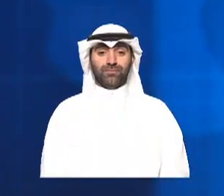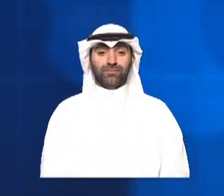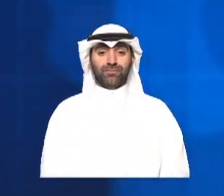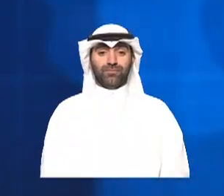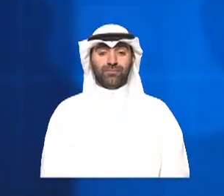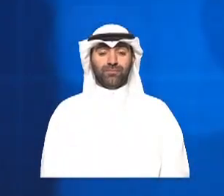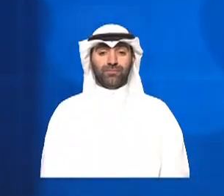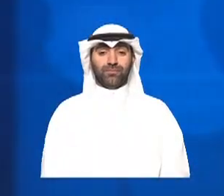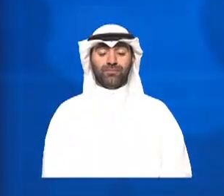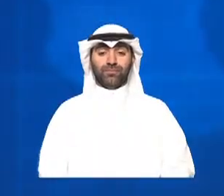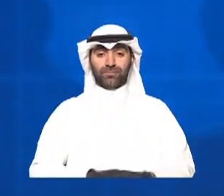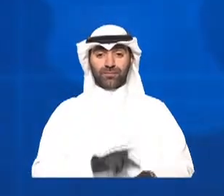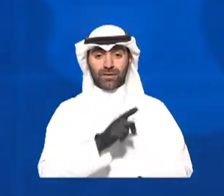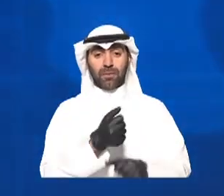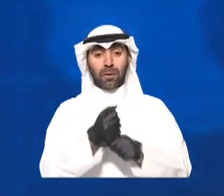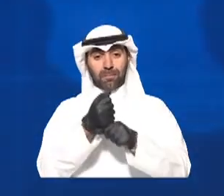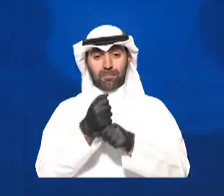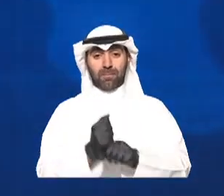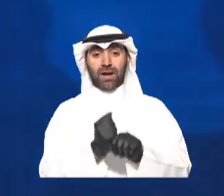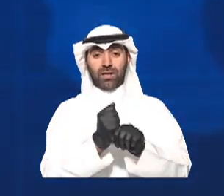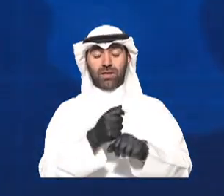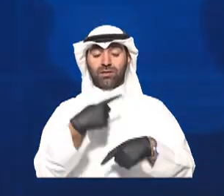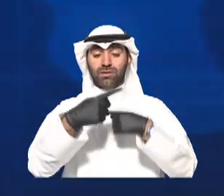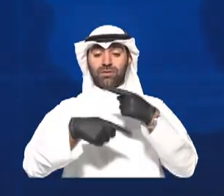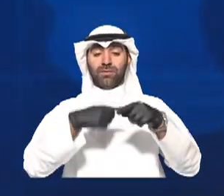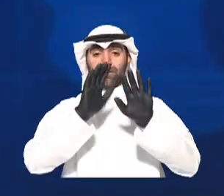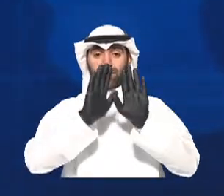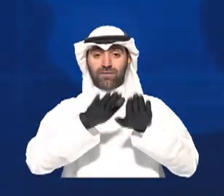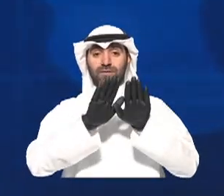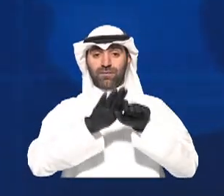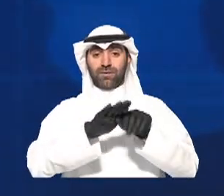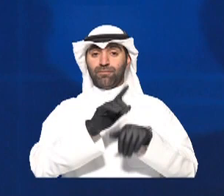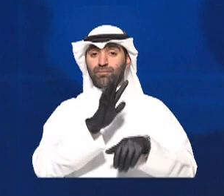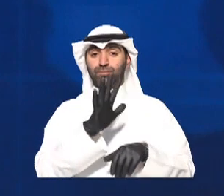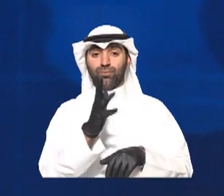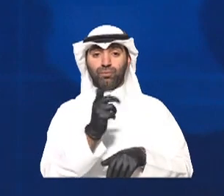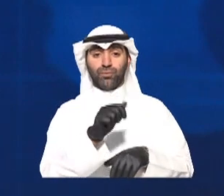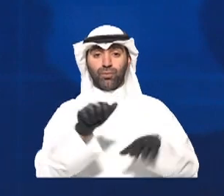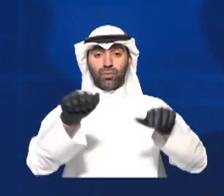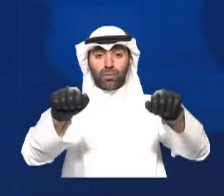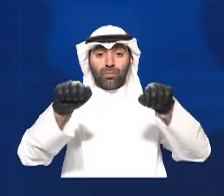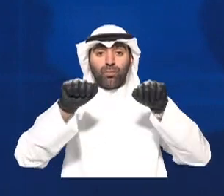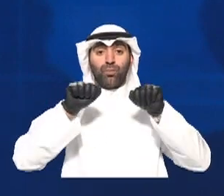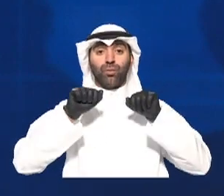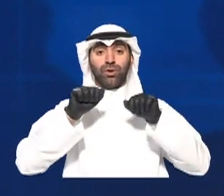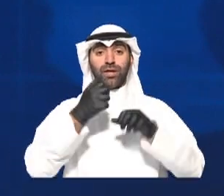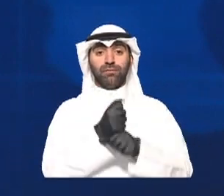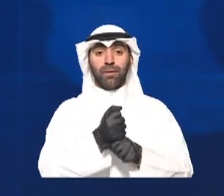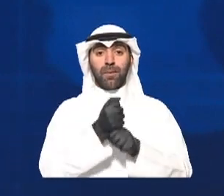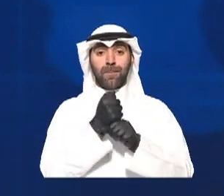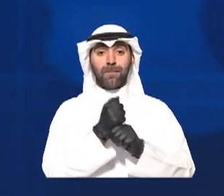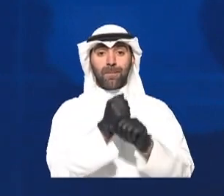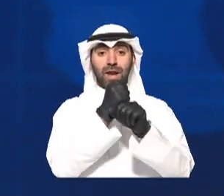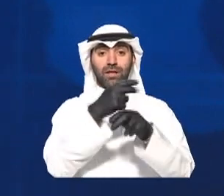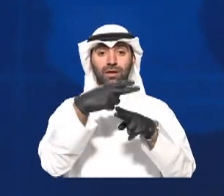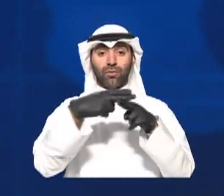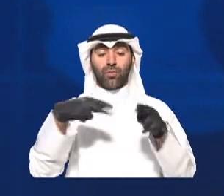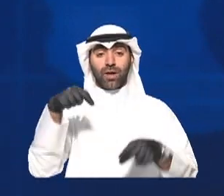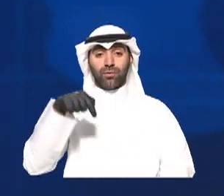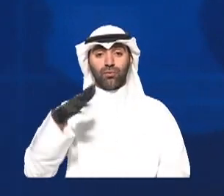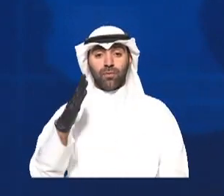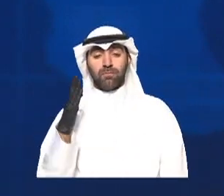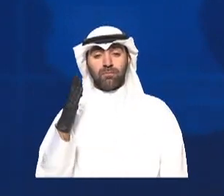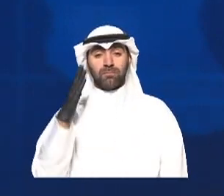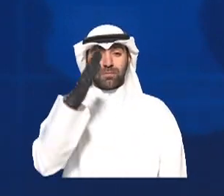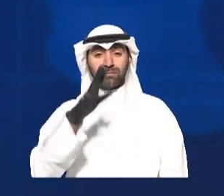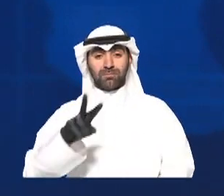ولازلنا في محيط البلدية، حيث قام مدير عام بلدية الكويت المهندس أحمد المنفوحي من جهته في جولة تفقدية على